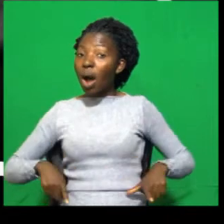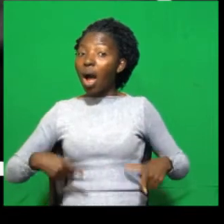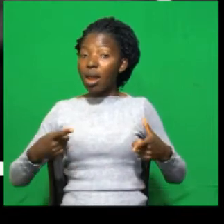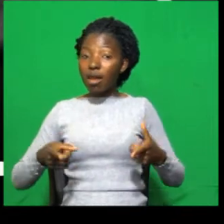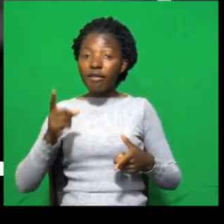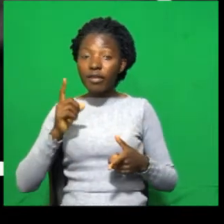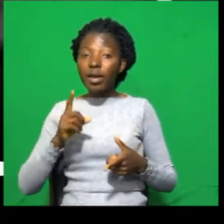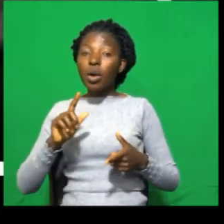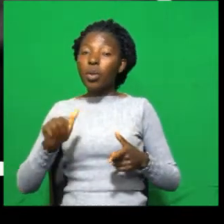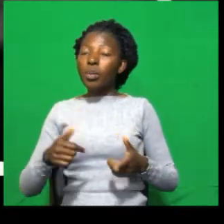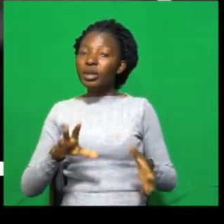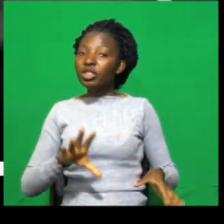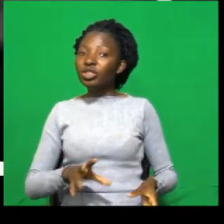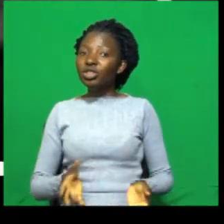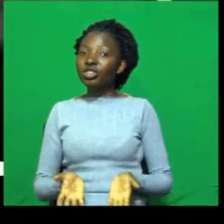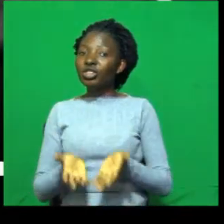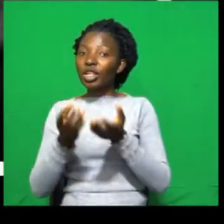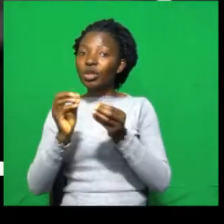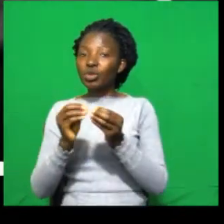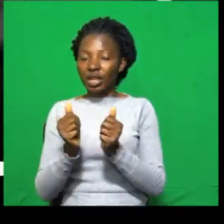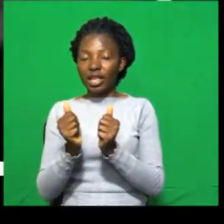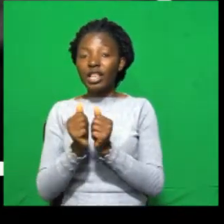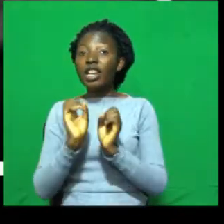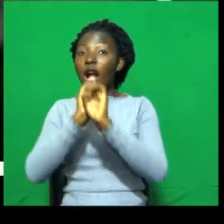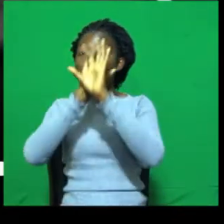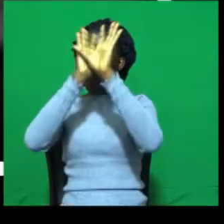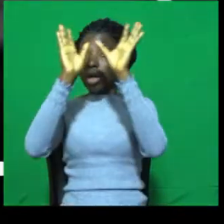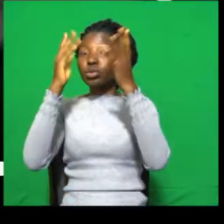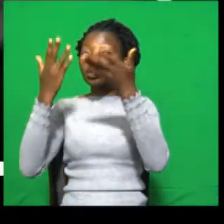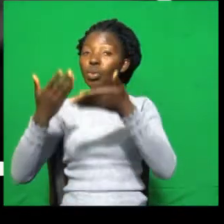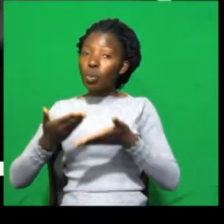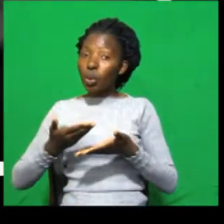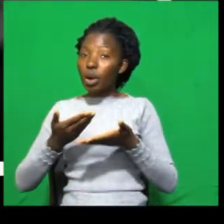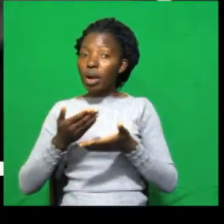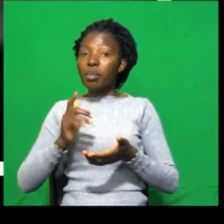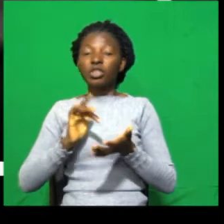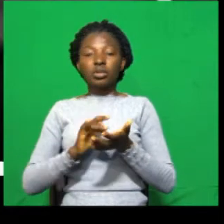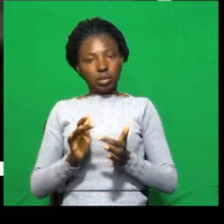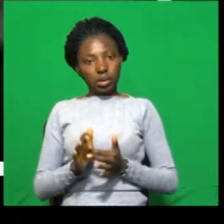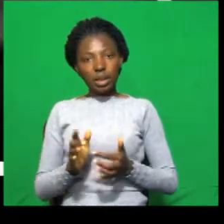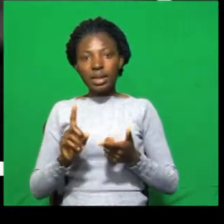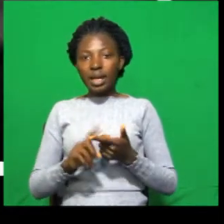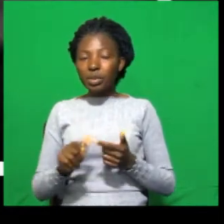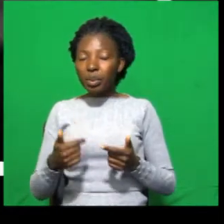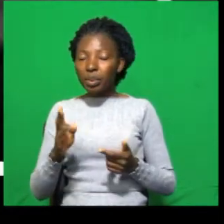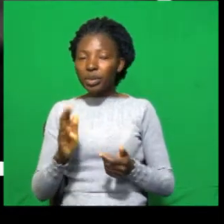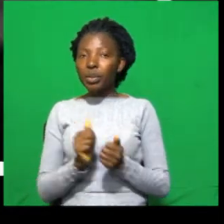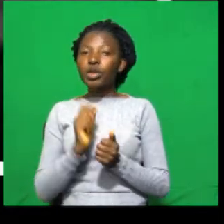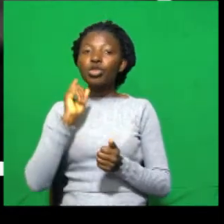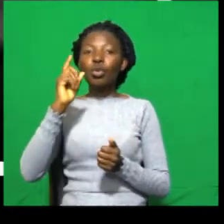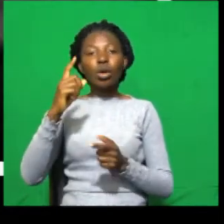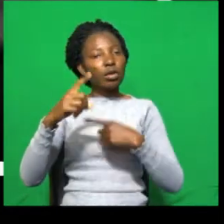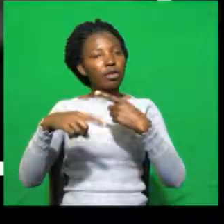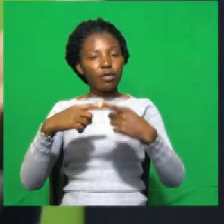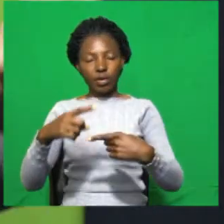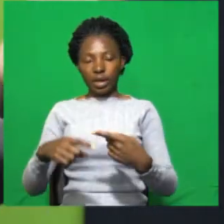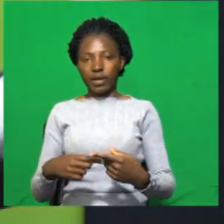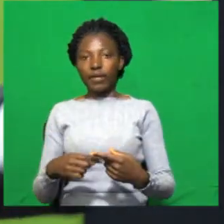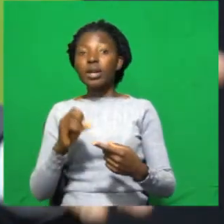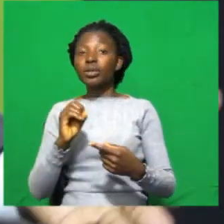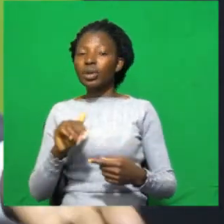vakasara tichatorwa pamwe chete navo mumakore, kuti tichingamidze Ishe mudenga. Naizvozvo tichava naShe nguva dzose. Saka